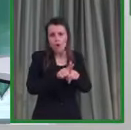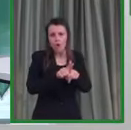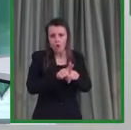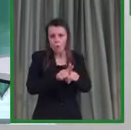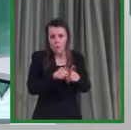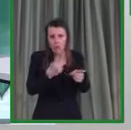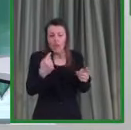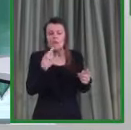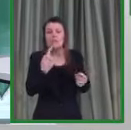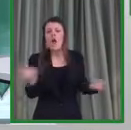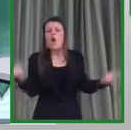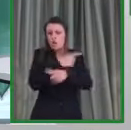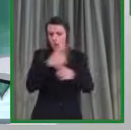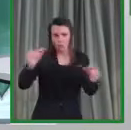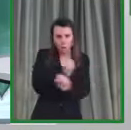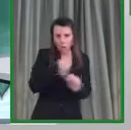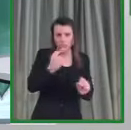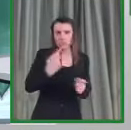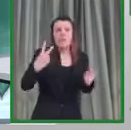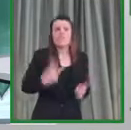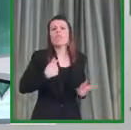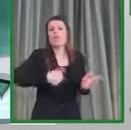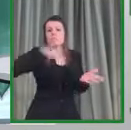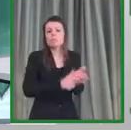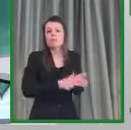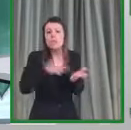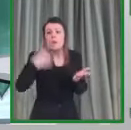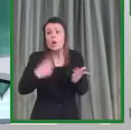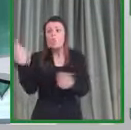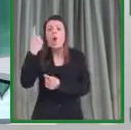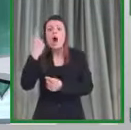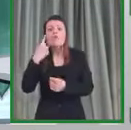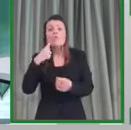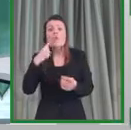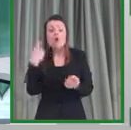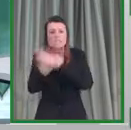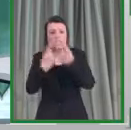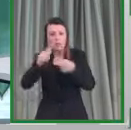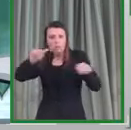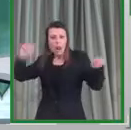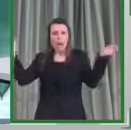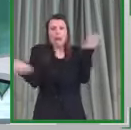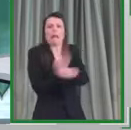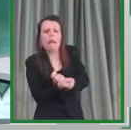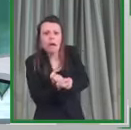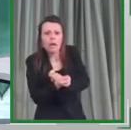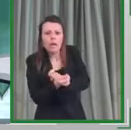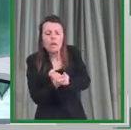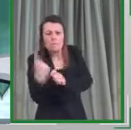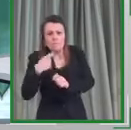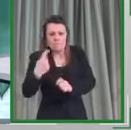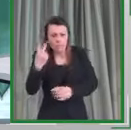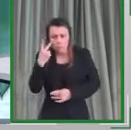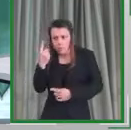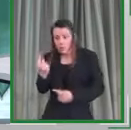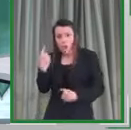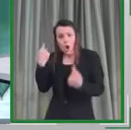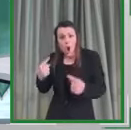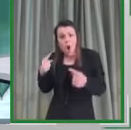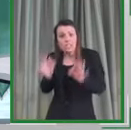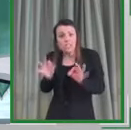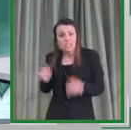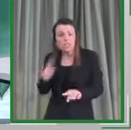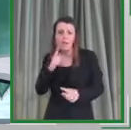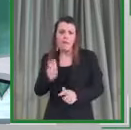riteniamo grave per come è avvenuto triste perché si sta speculando su persone che